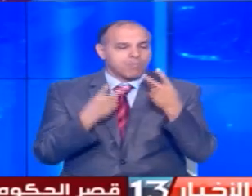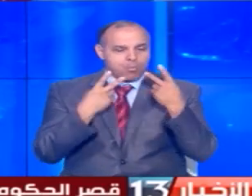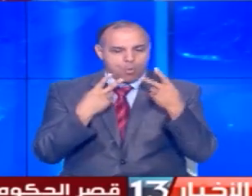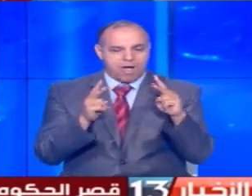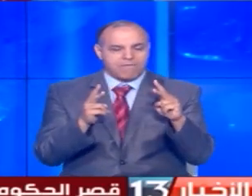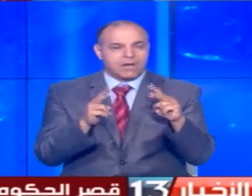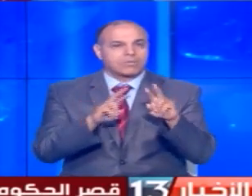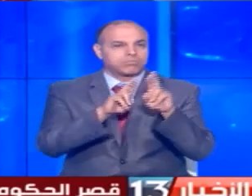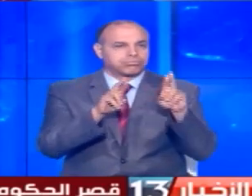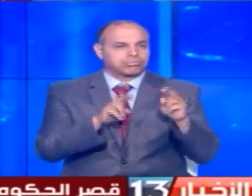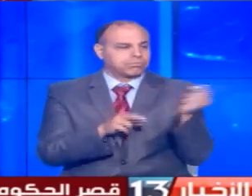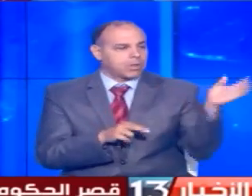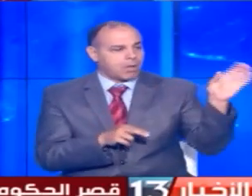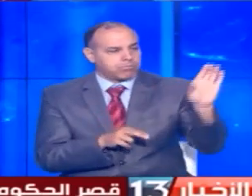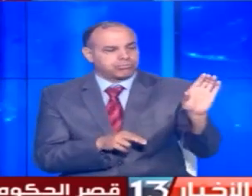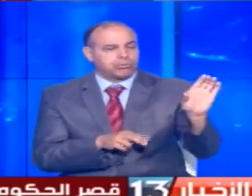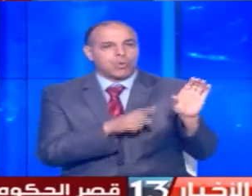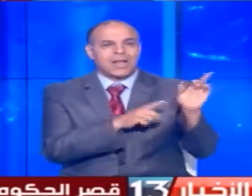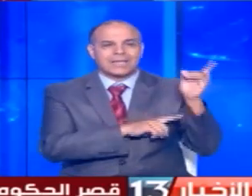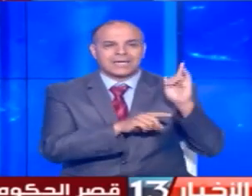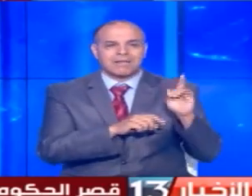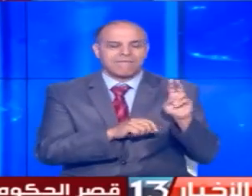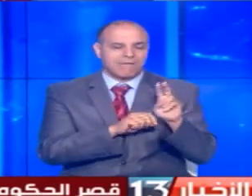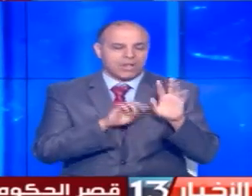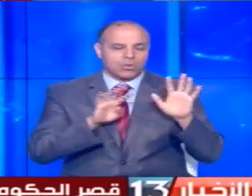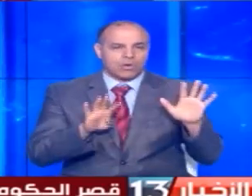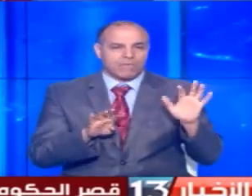على عقد التمويل المبرم بتاريخ